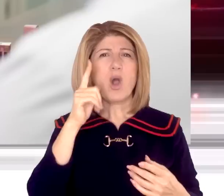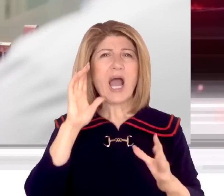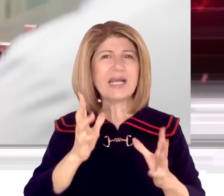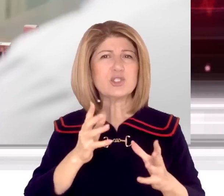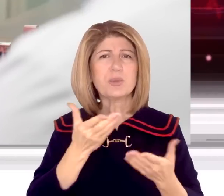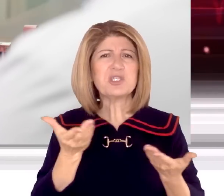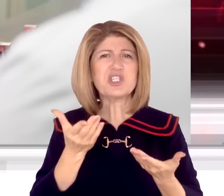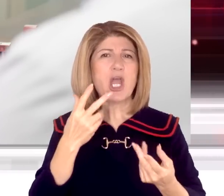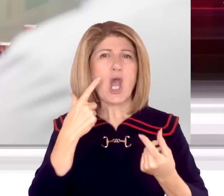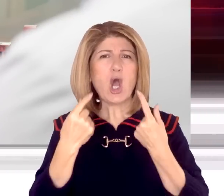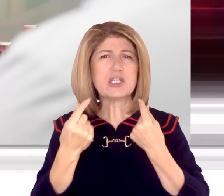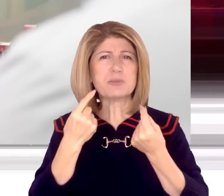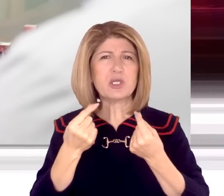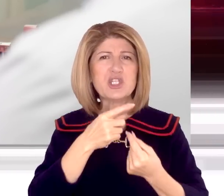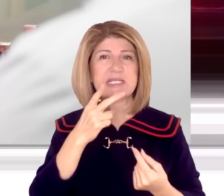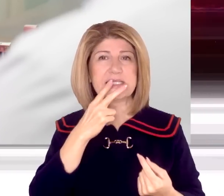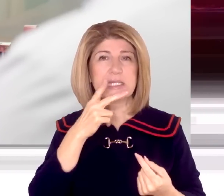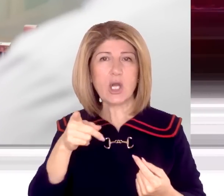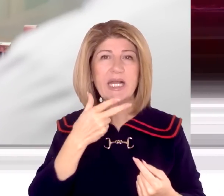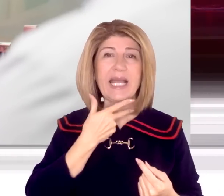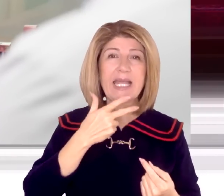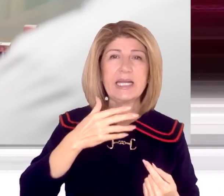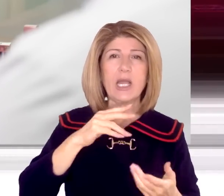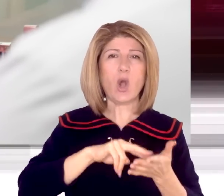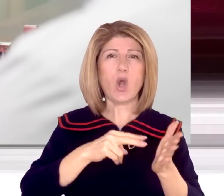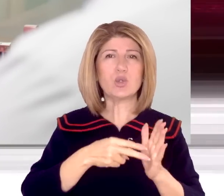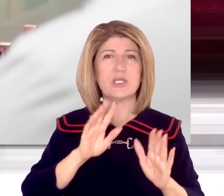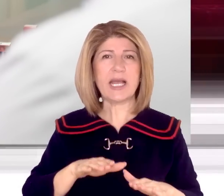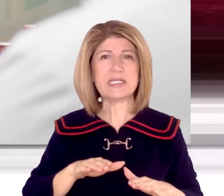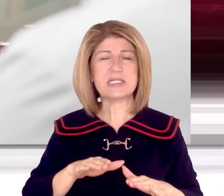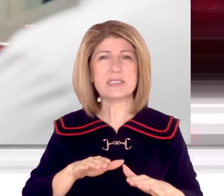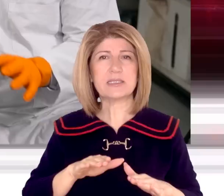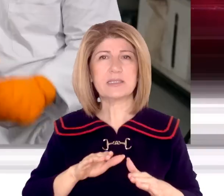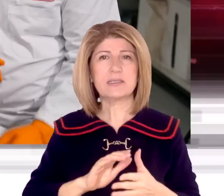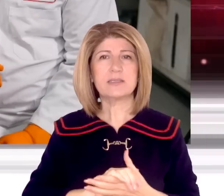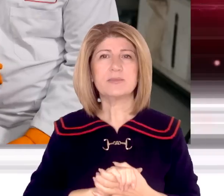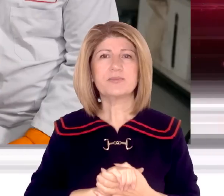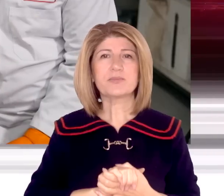مارک، با انجام چه آزمایش هایی میفهمید که یه سیگار الکترونیکی غیر قانونیه یا نه؟